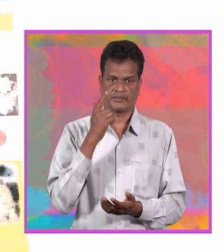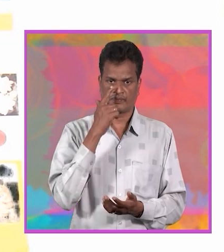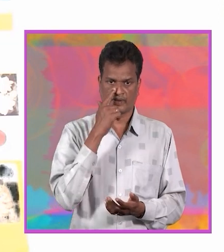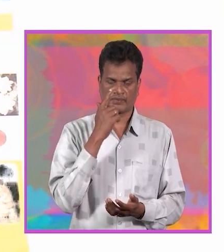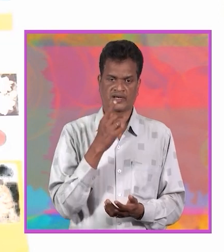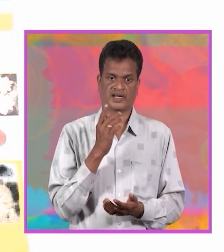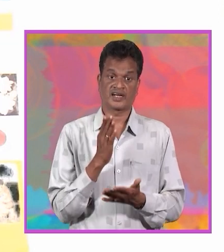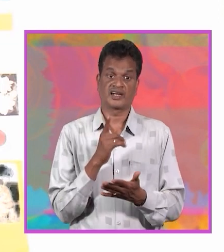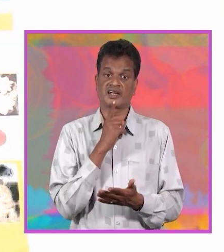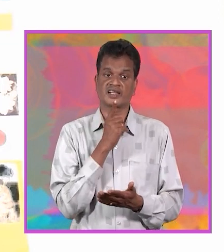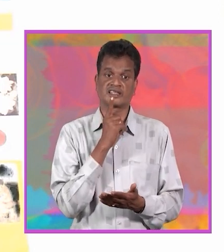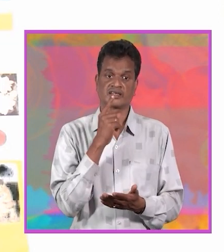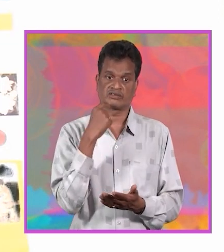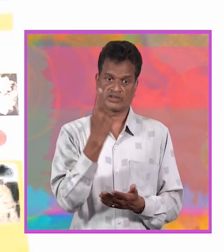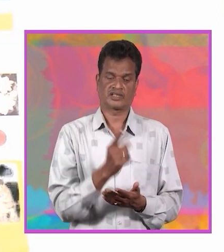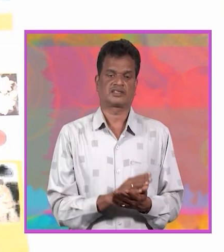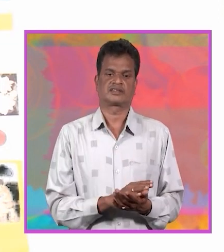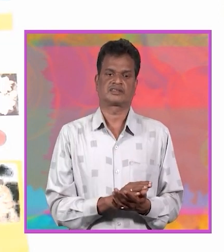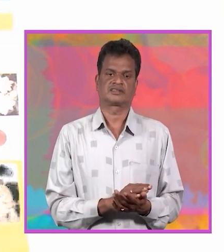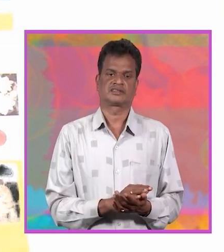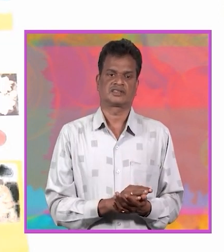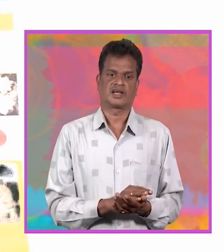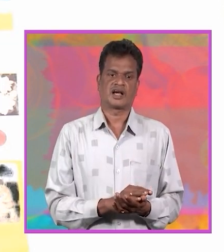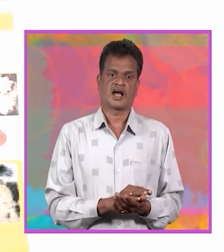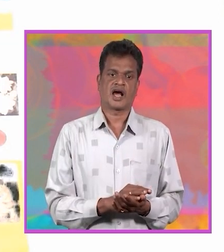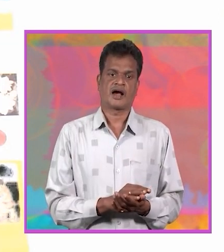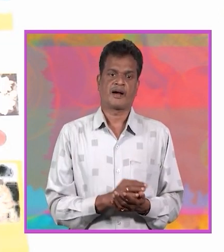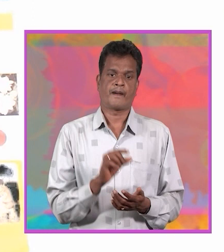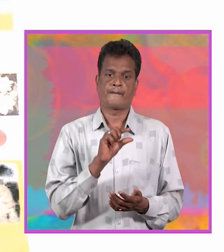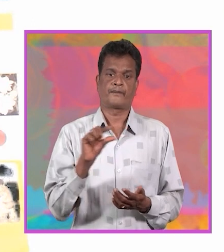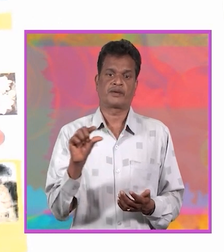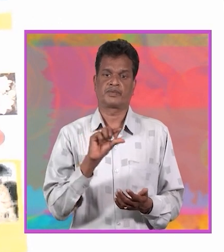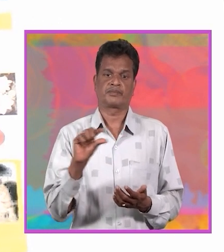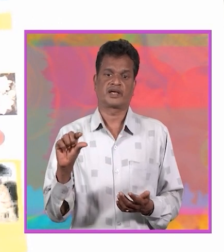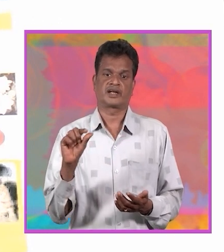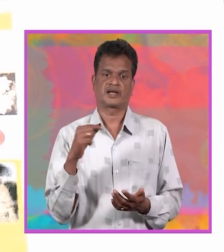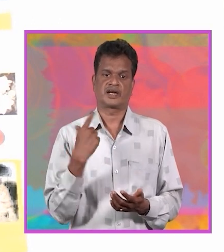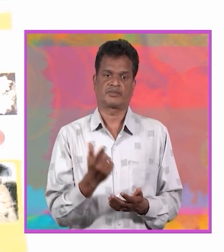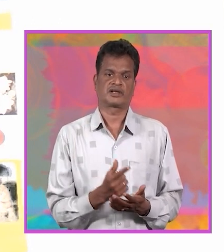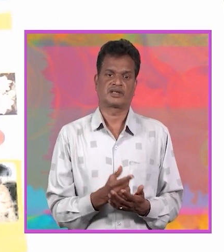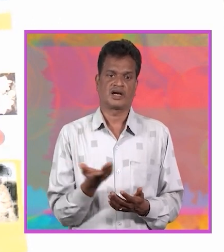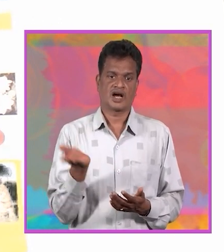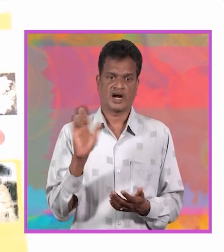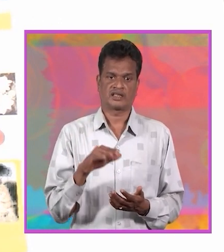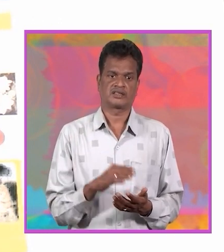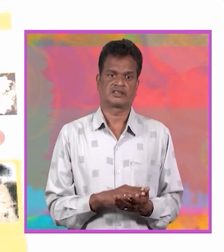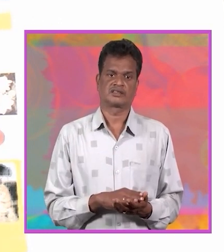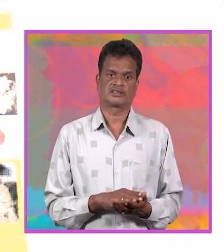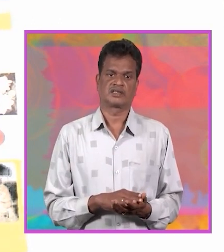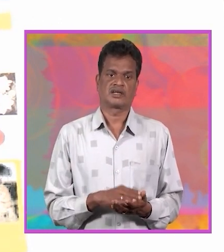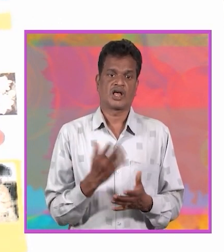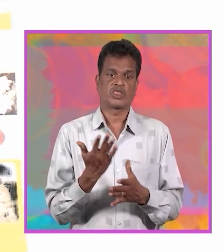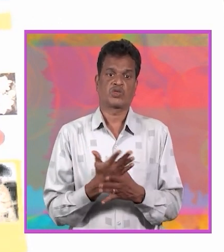குறிக்கிறது, அதனால் அதை பண்பு பெயர் என்று அழைப்பார்கள். அடுத்து